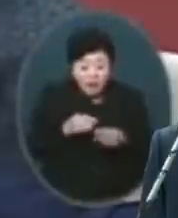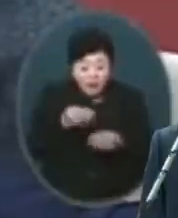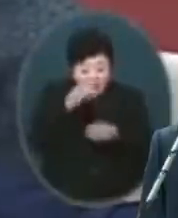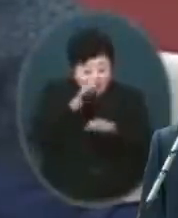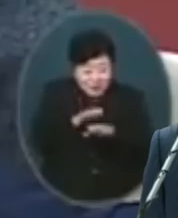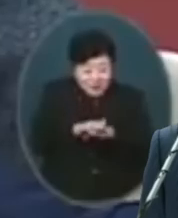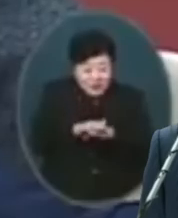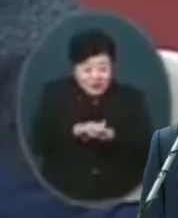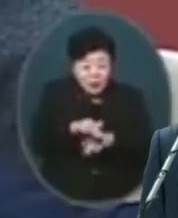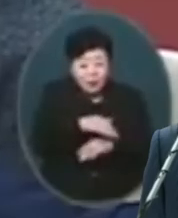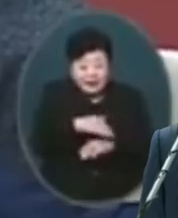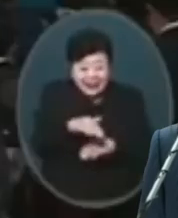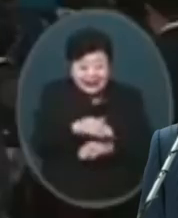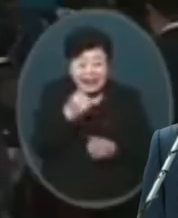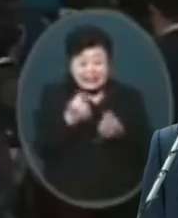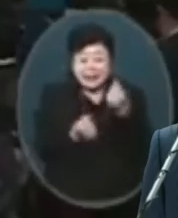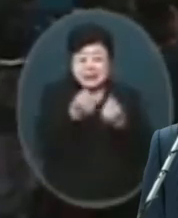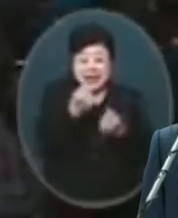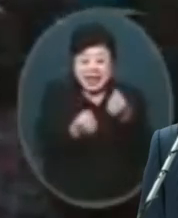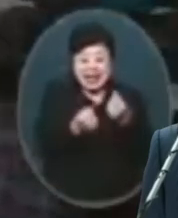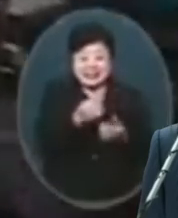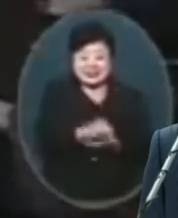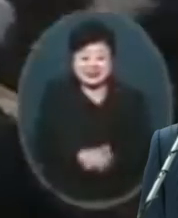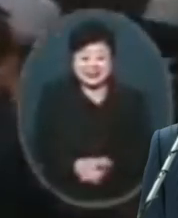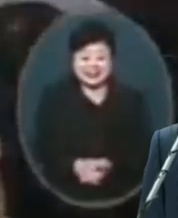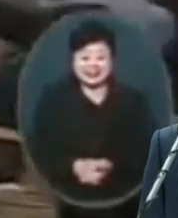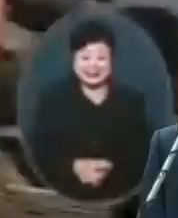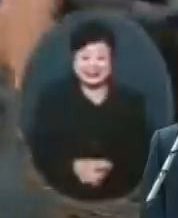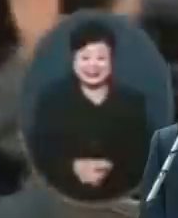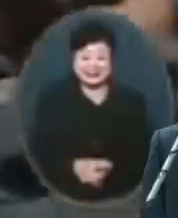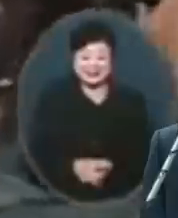성장 세미나를 하고